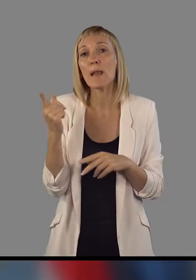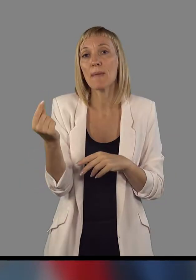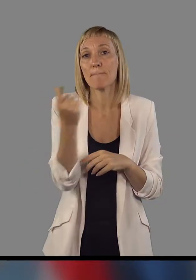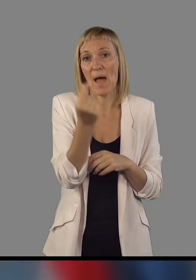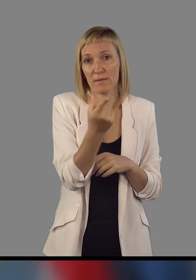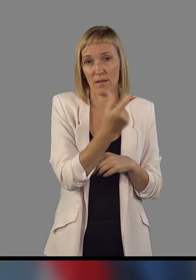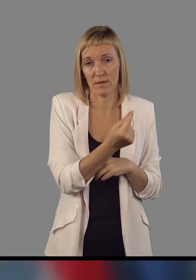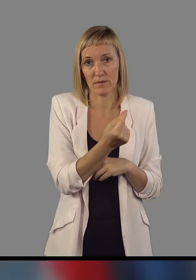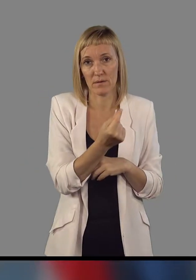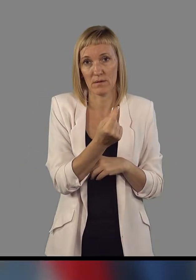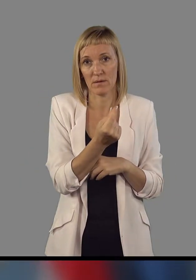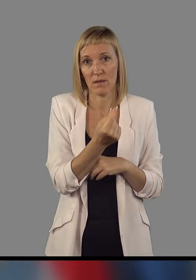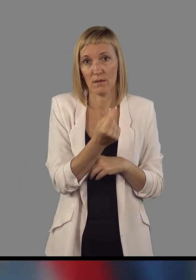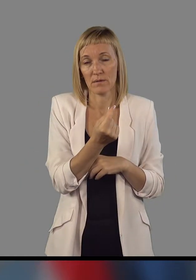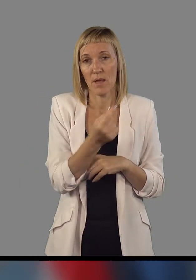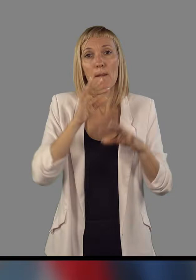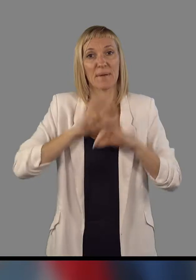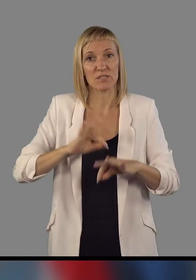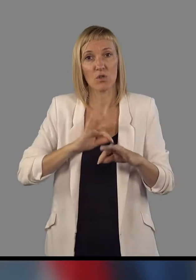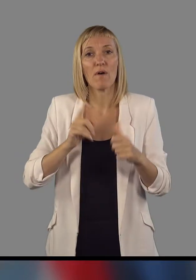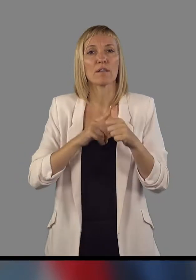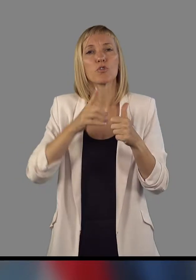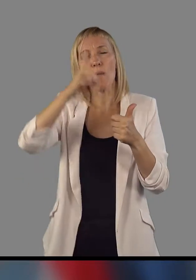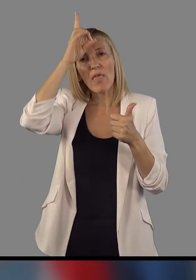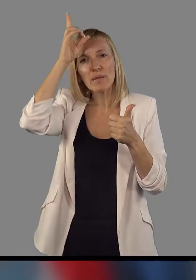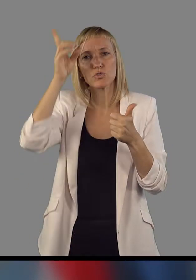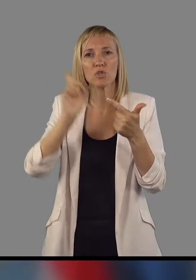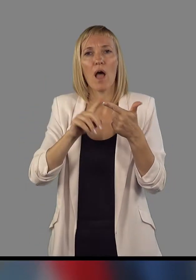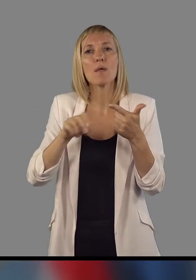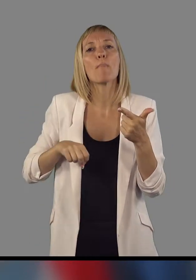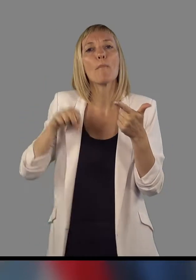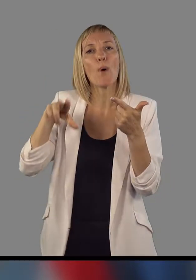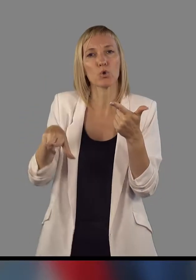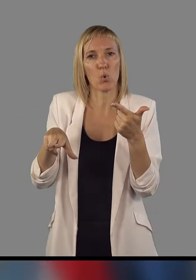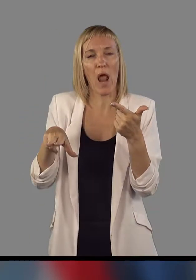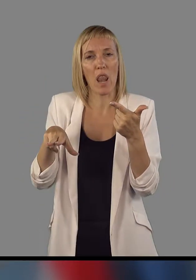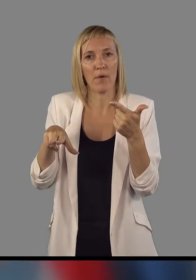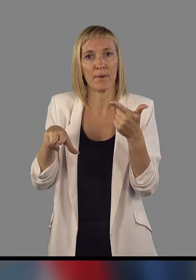z ostalima partnerja v triu predsedovanja, to sta Nemčija in pa